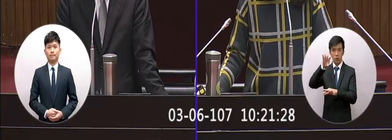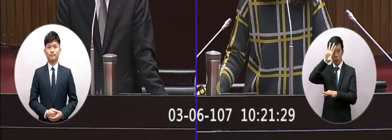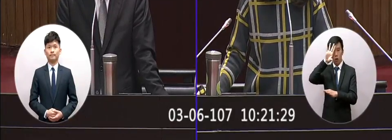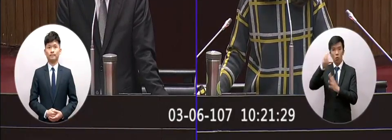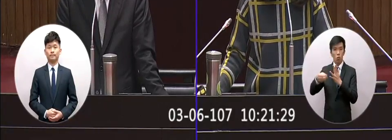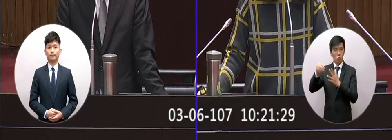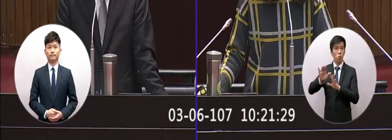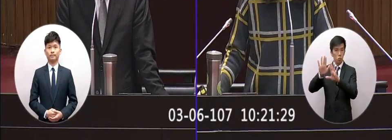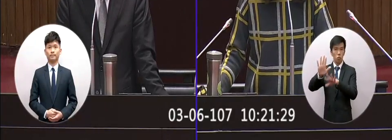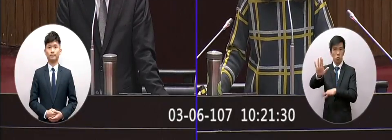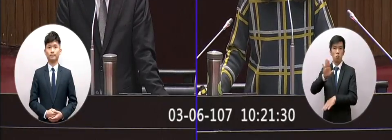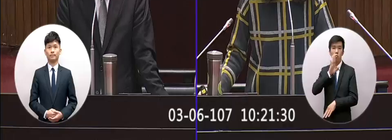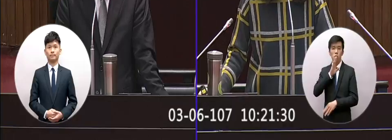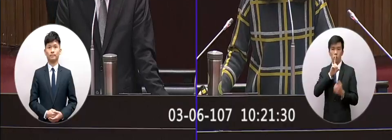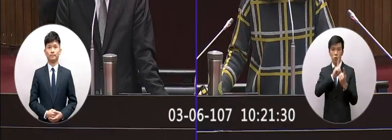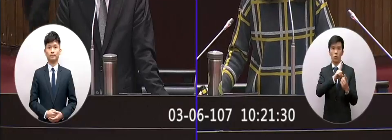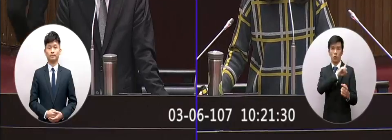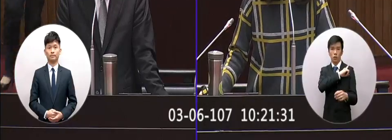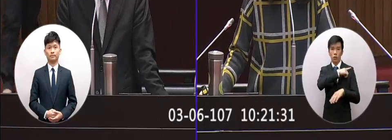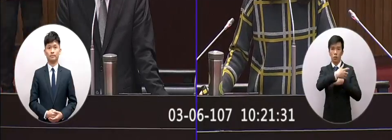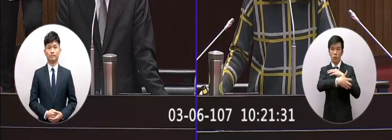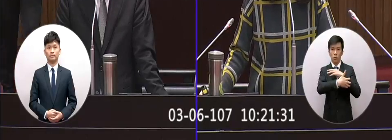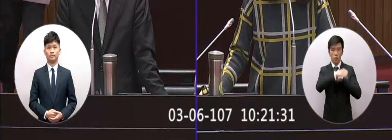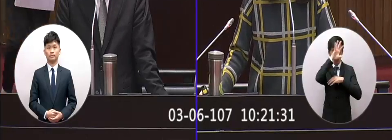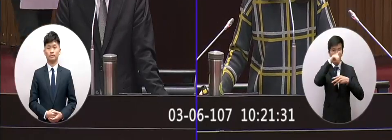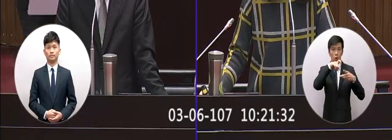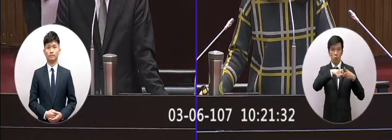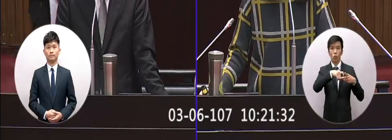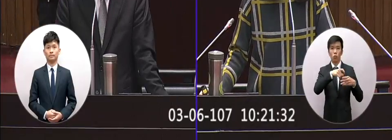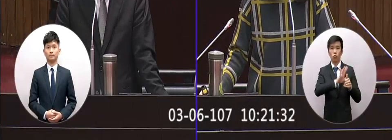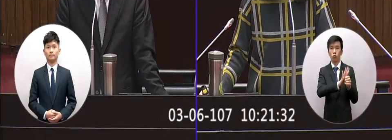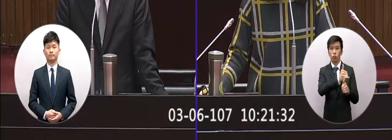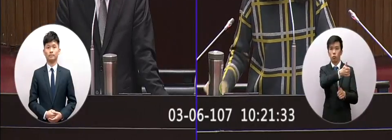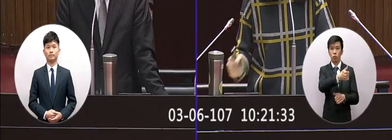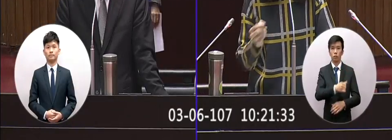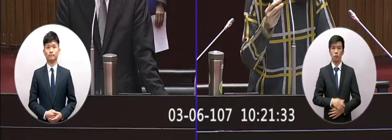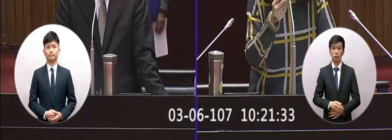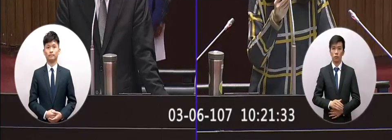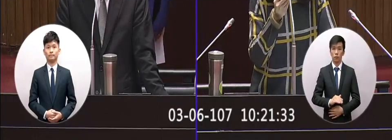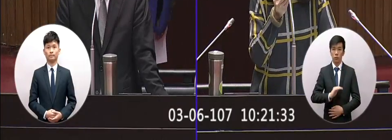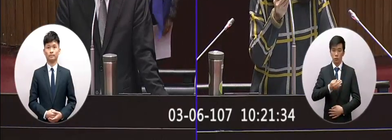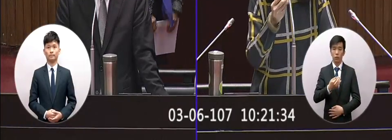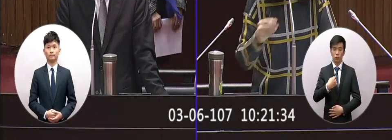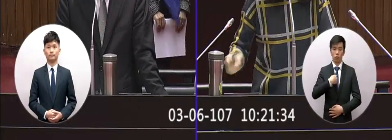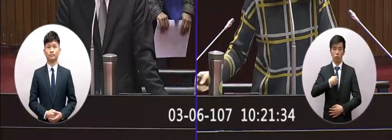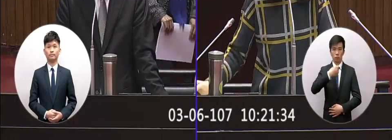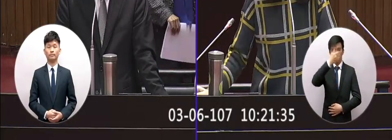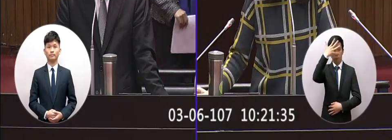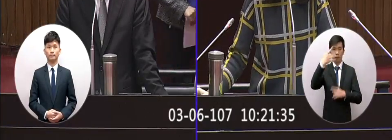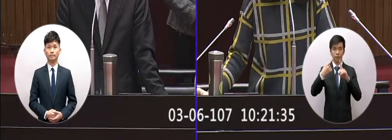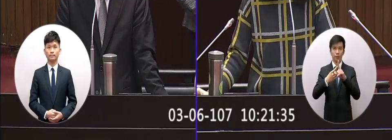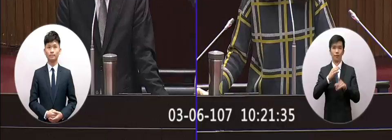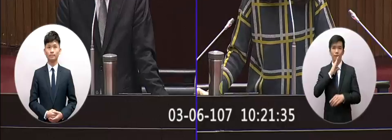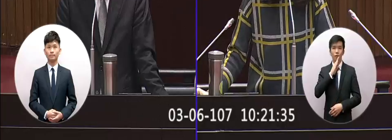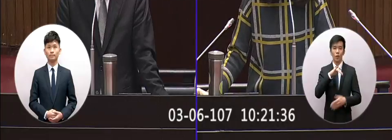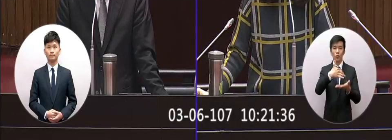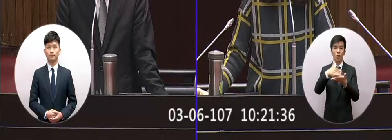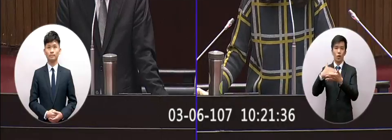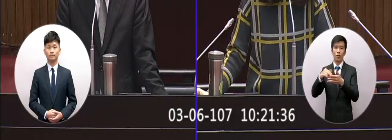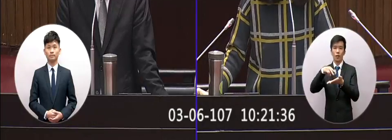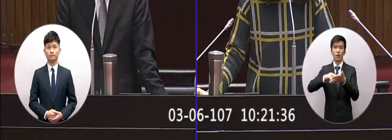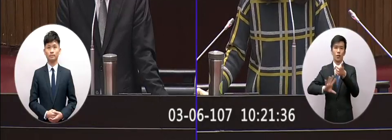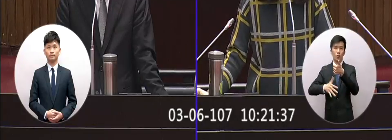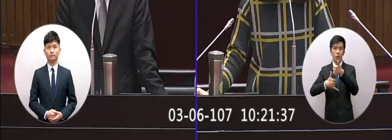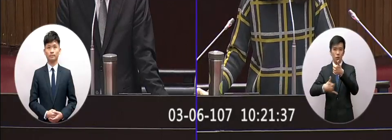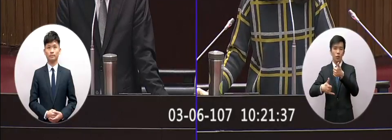待自己的党工。但是身为一个年轻人，我想在这个立法院里面113席我是第二年轻